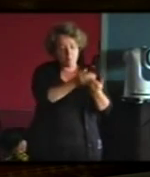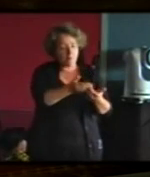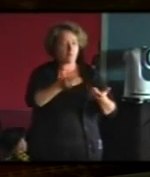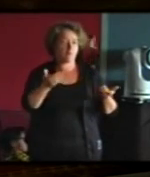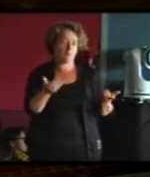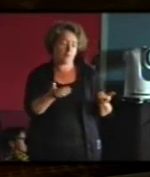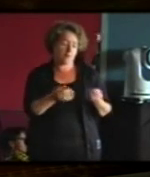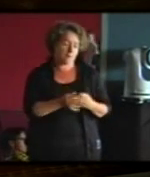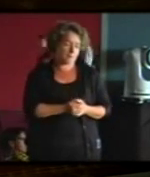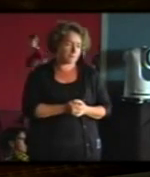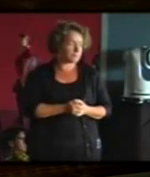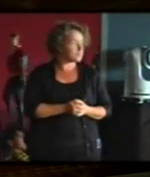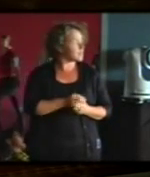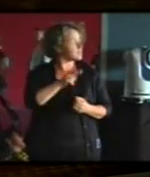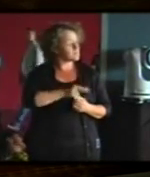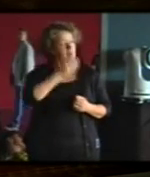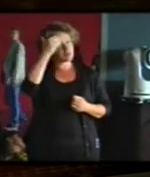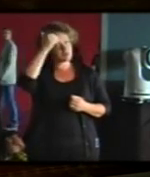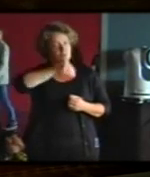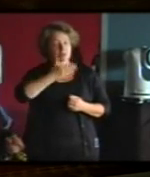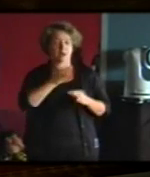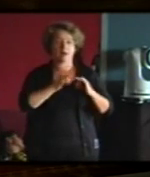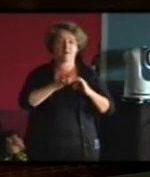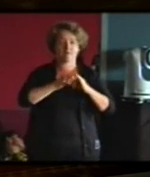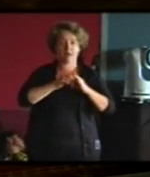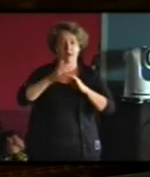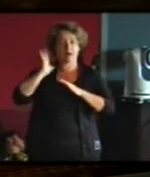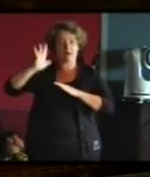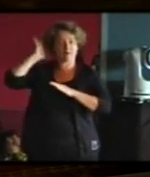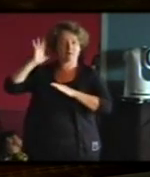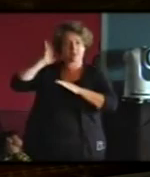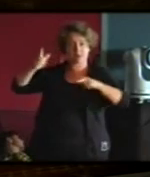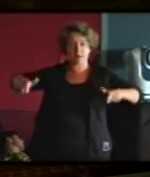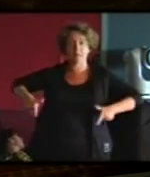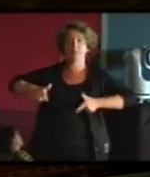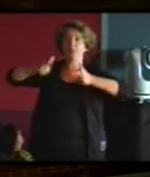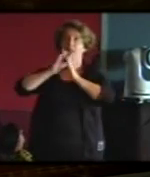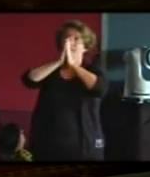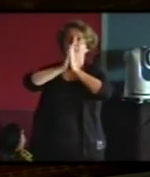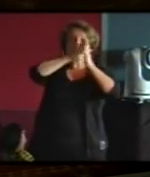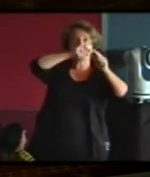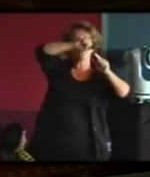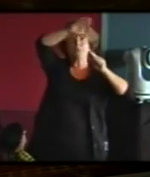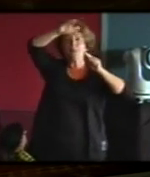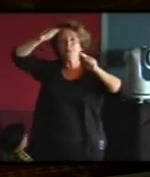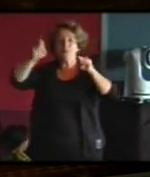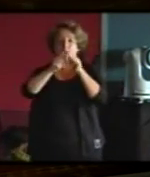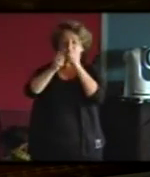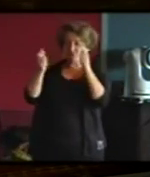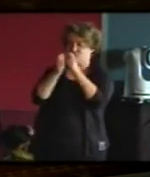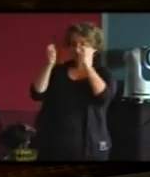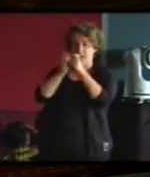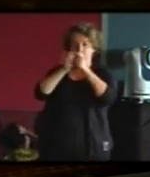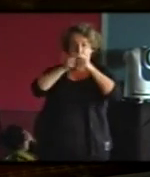fait mieux en matière d'efficience énergétique que les châteaux forts et les cathédrales. Hein. Bon, tout à l'heure, on a un peu dit que l'histoire courte.